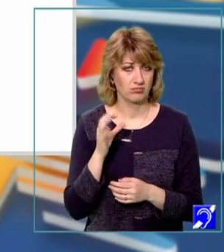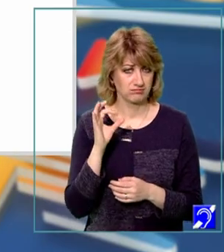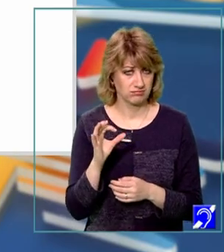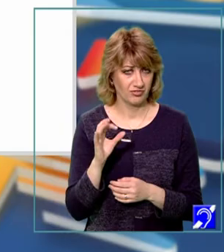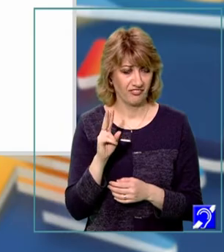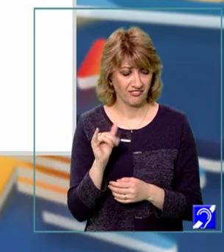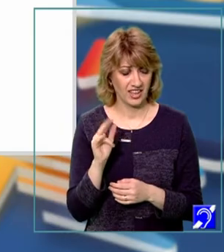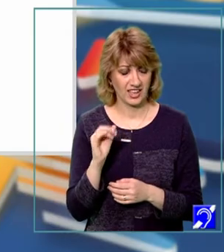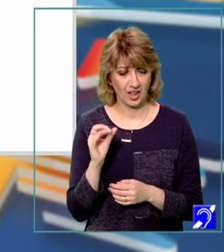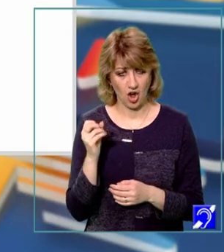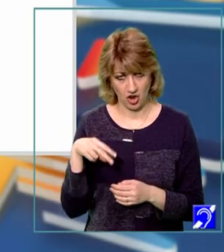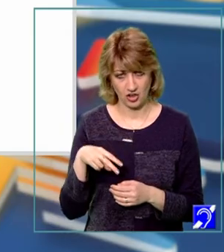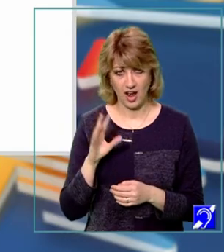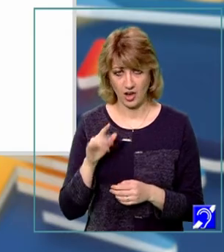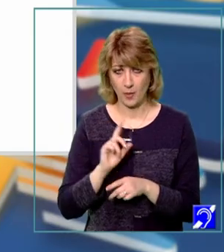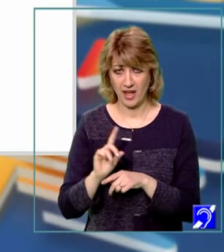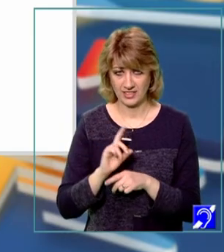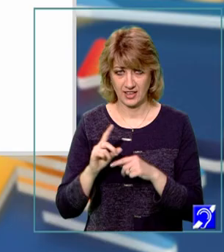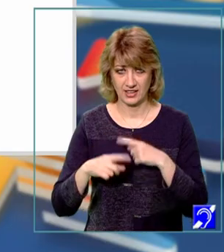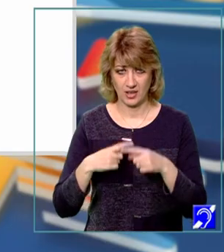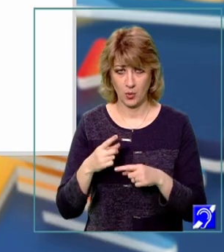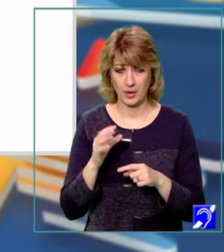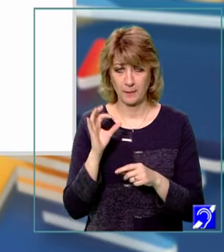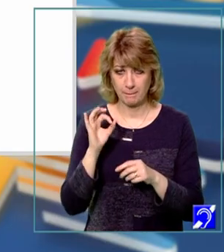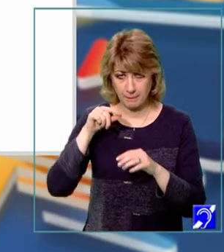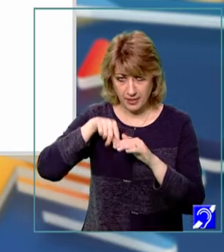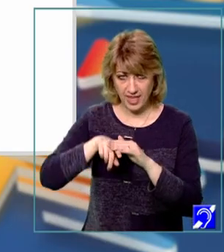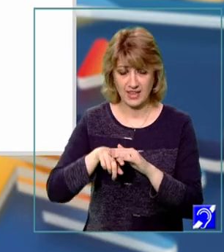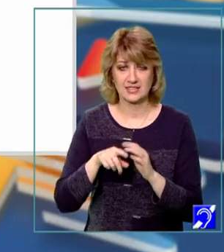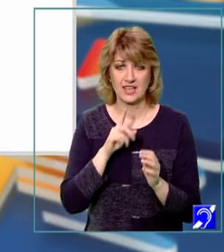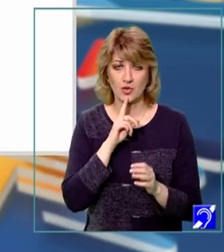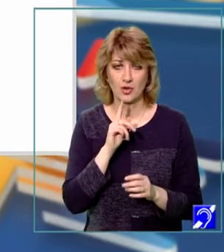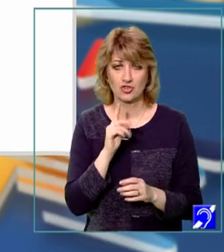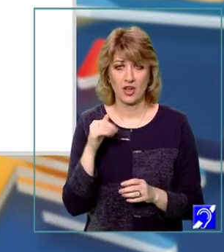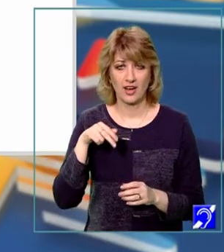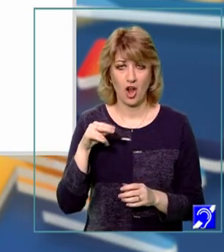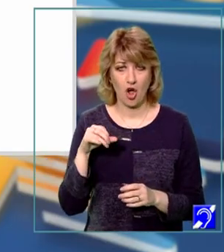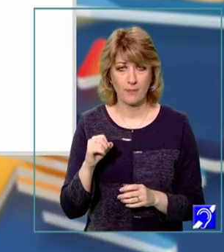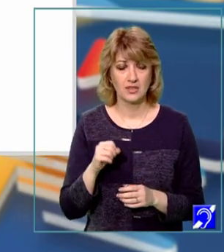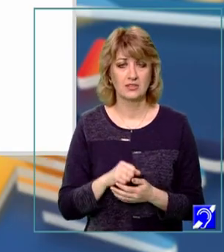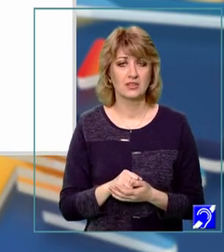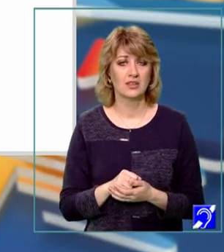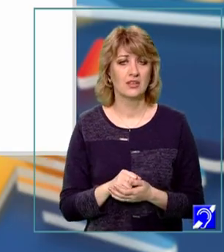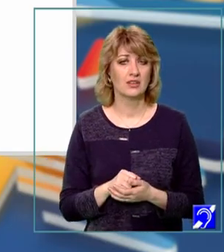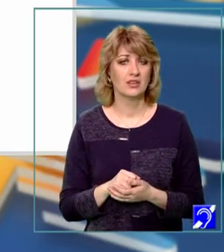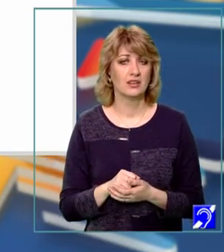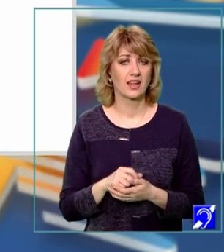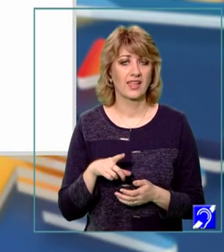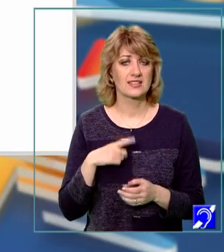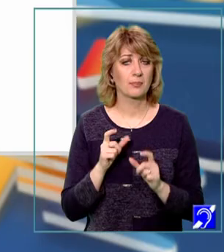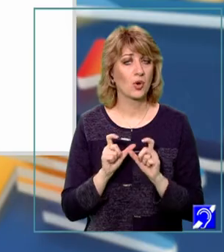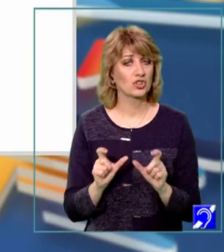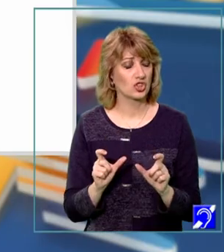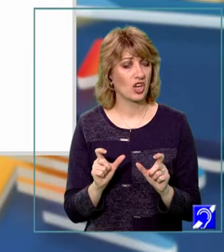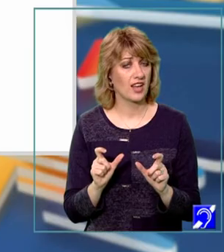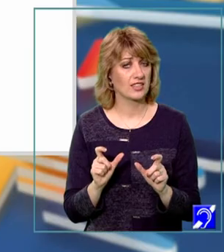un material genetic, un miez nuclear numit genom viral. Acesta este protejat